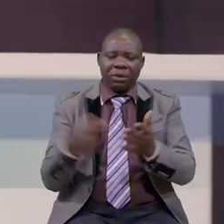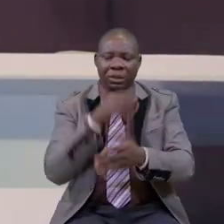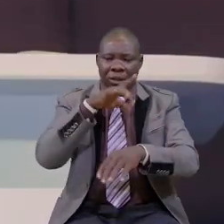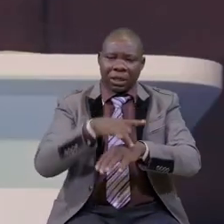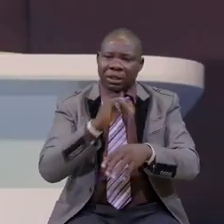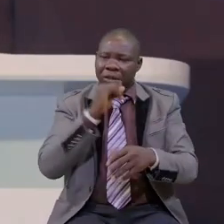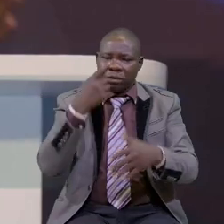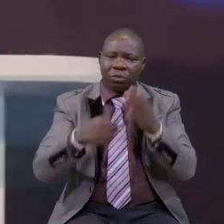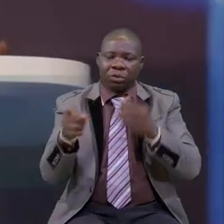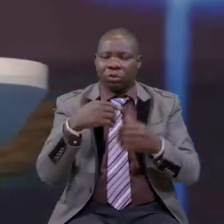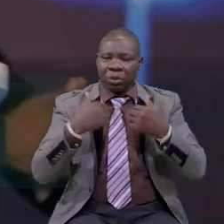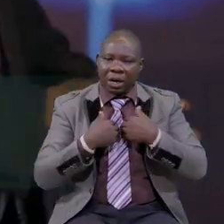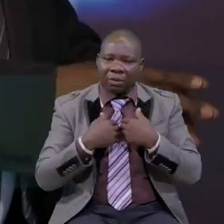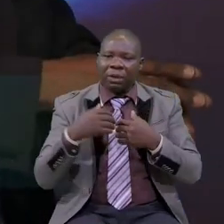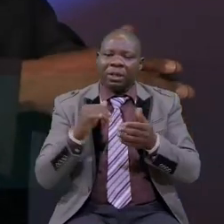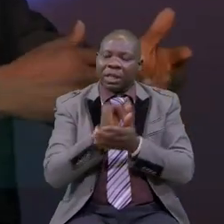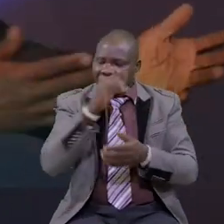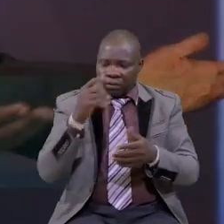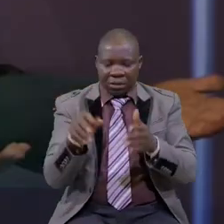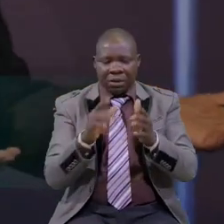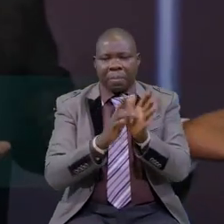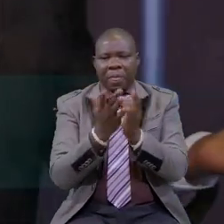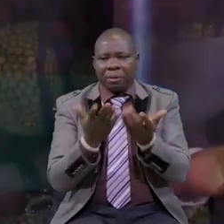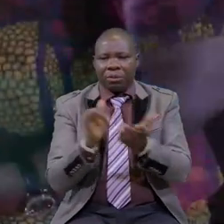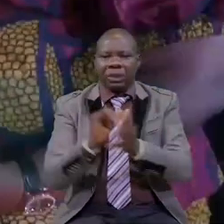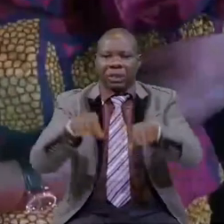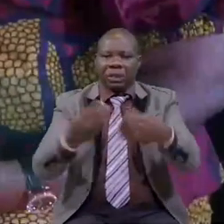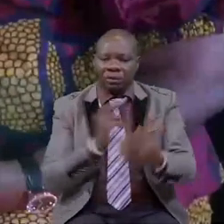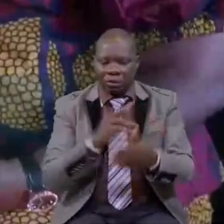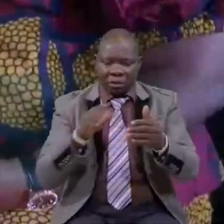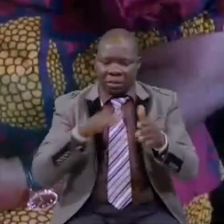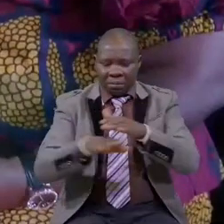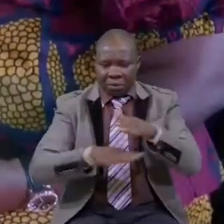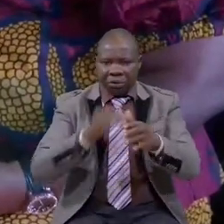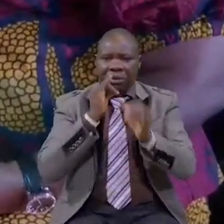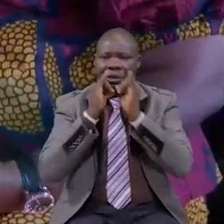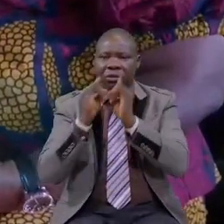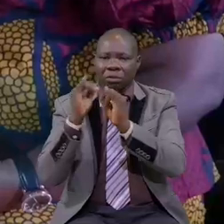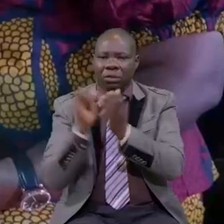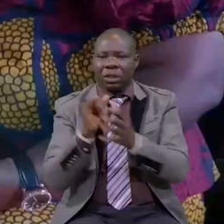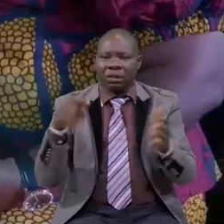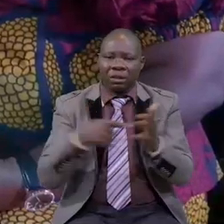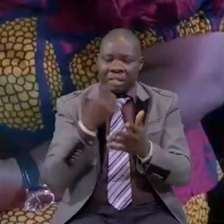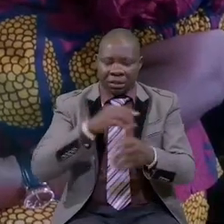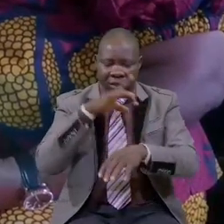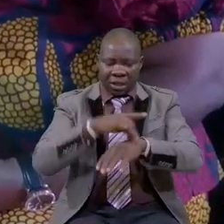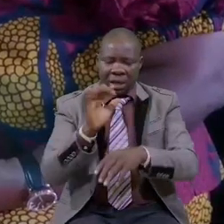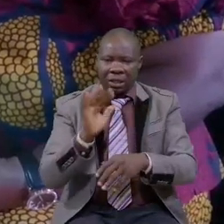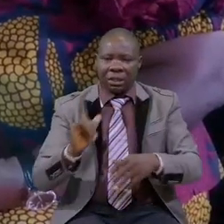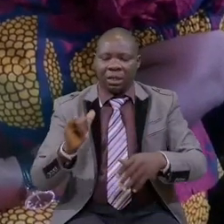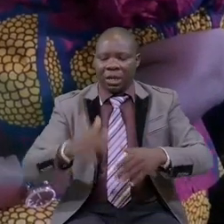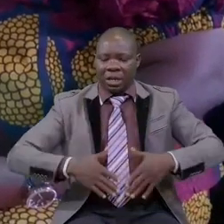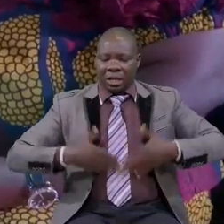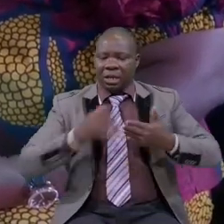nous donne les instructions de base. Que cette vie terrestre n'est pas tout. Que cette vie